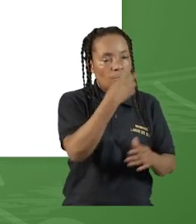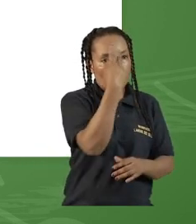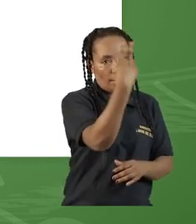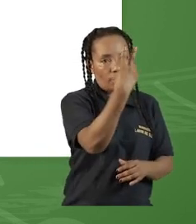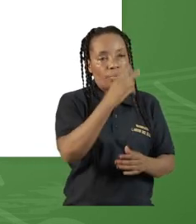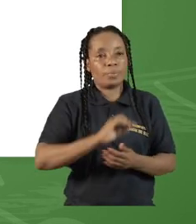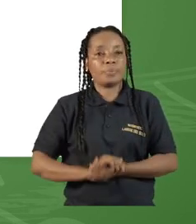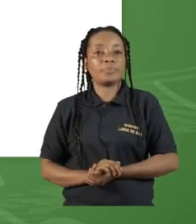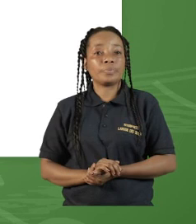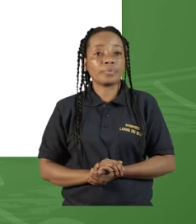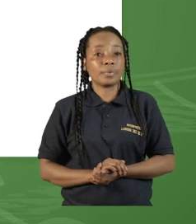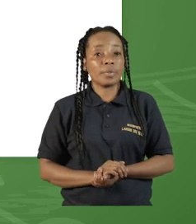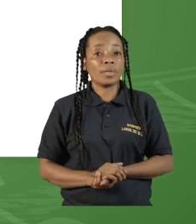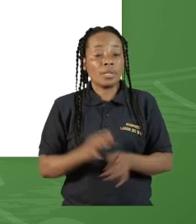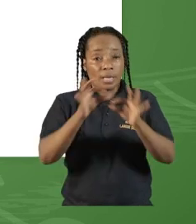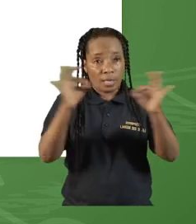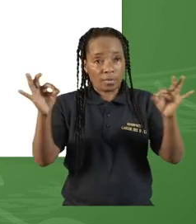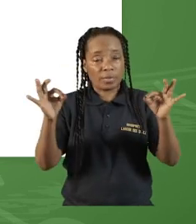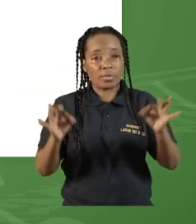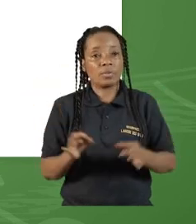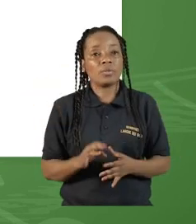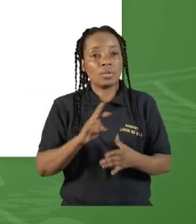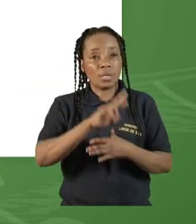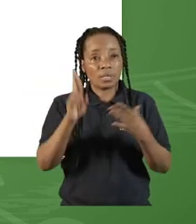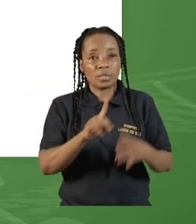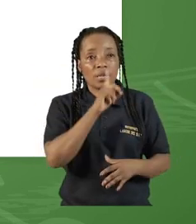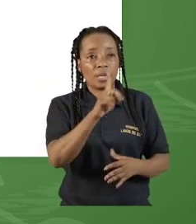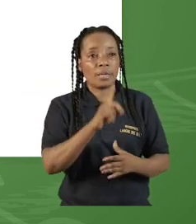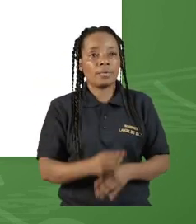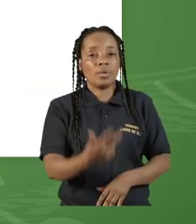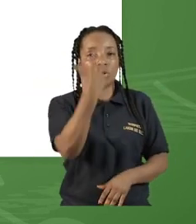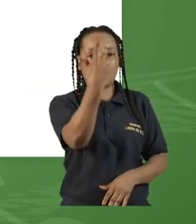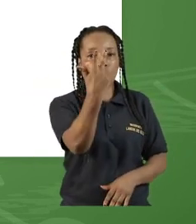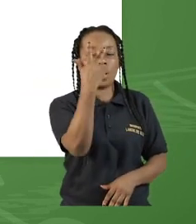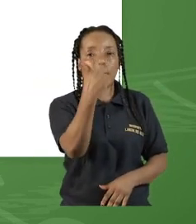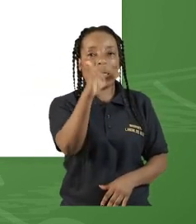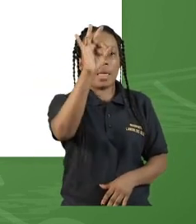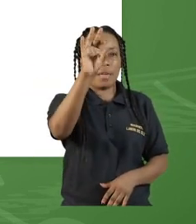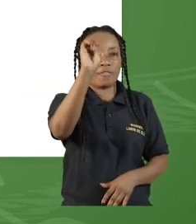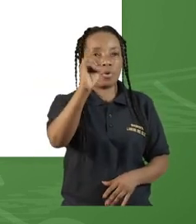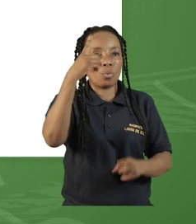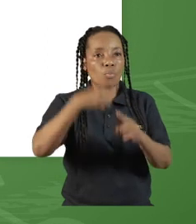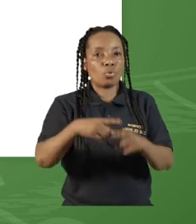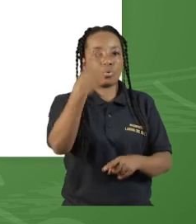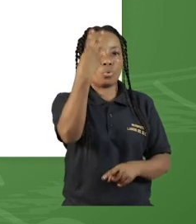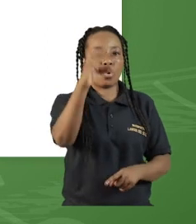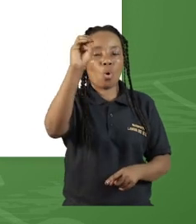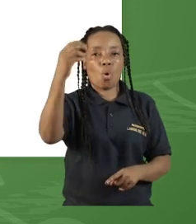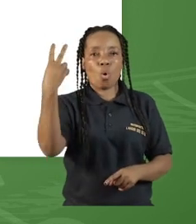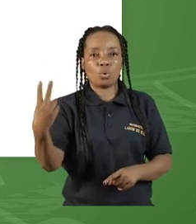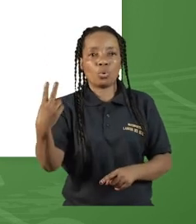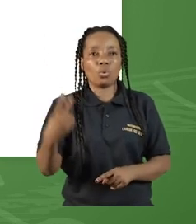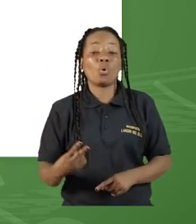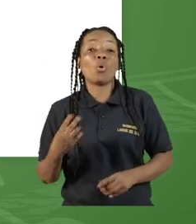L'équation obtenue est donc la suivante. 3FE plus 2O2 donne